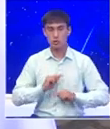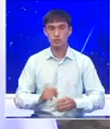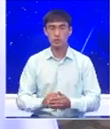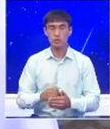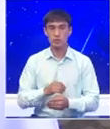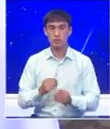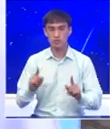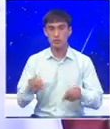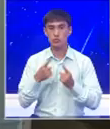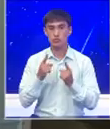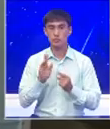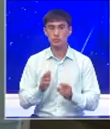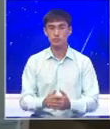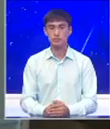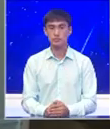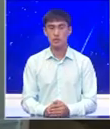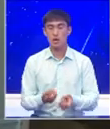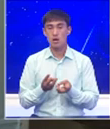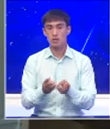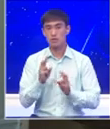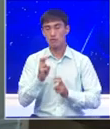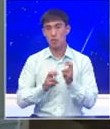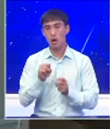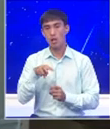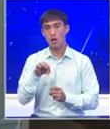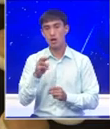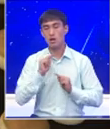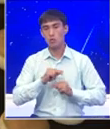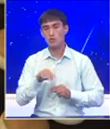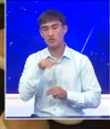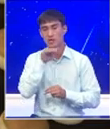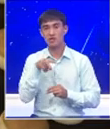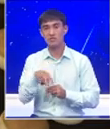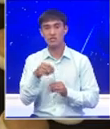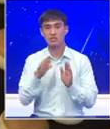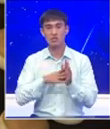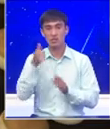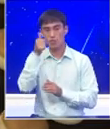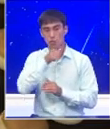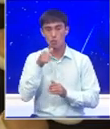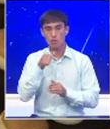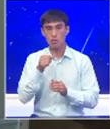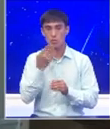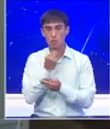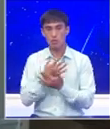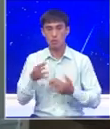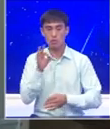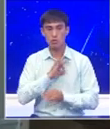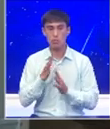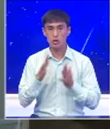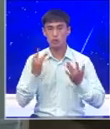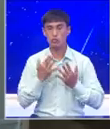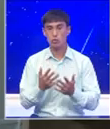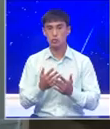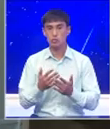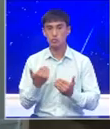Не остановимся. Кондитерская фабрика «Алакай» работает в Текеле с 2009 года. Продукция пользуется большим